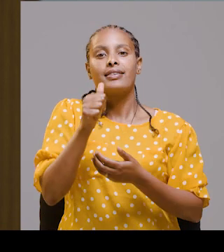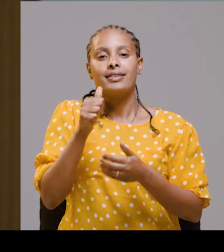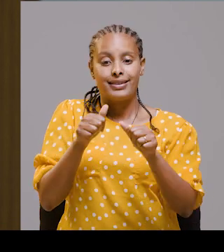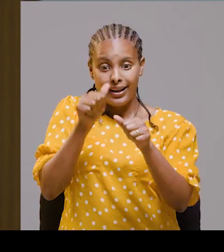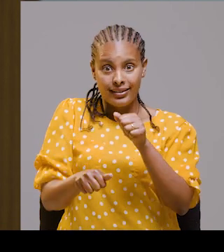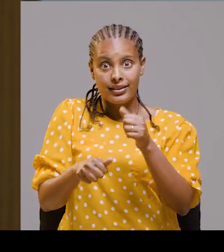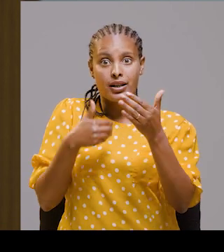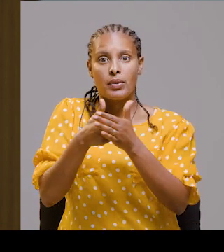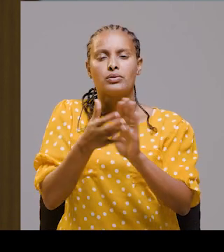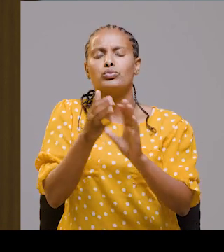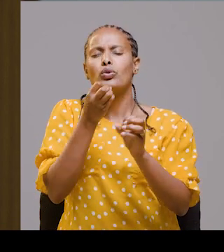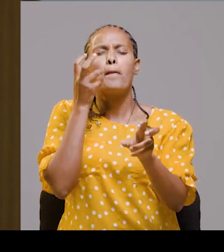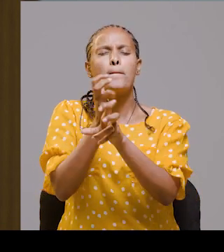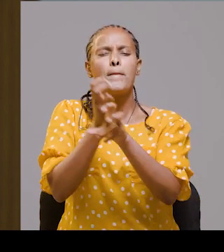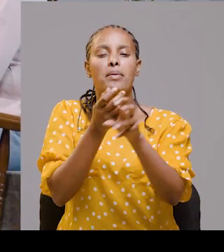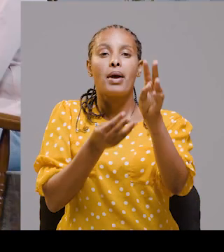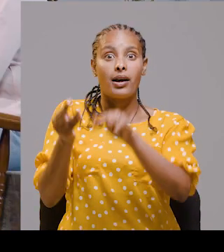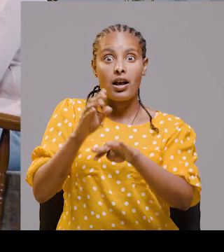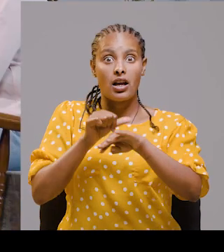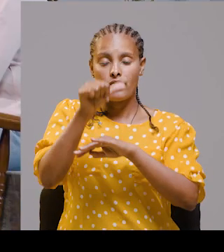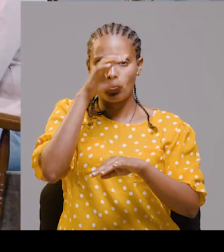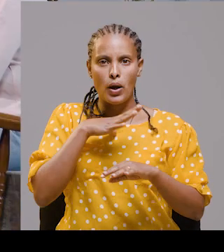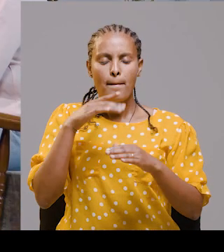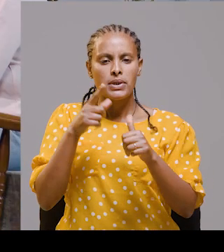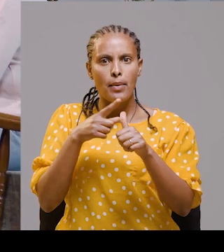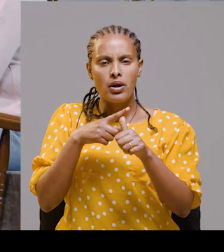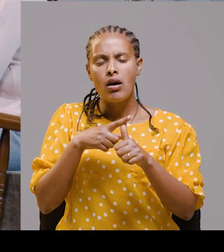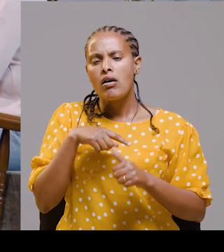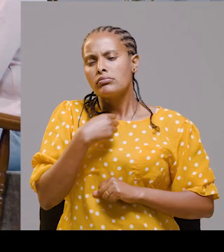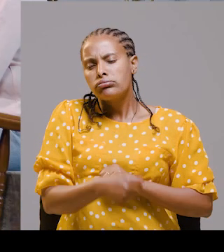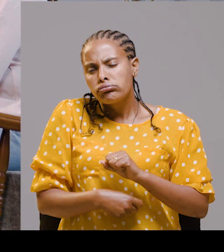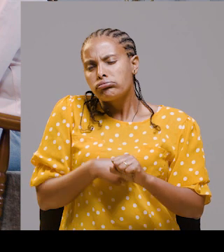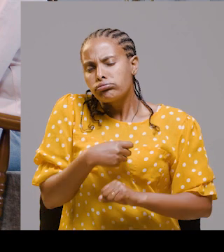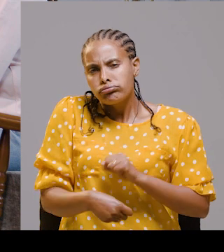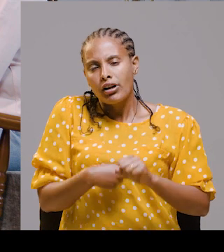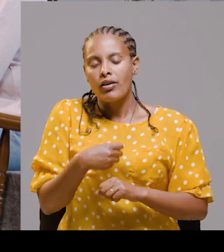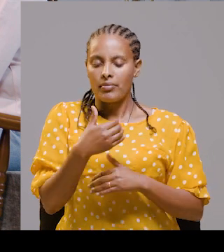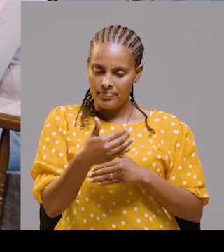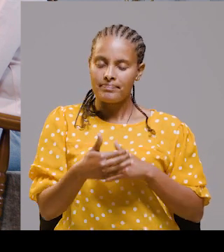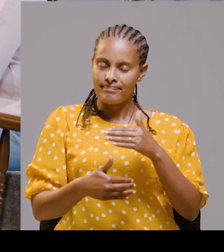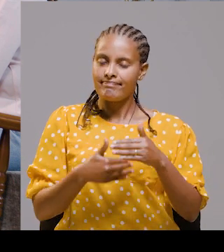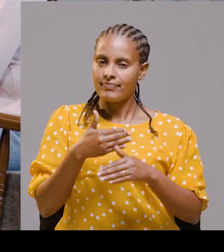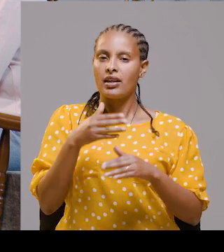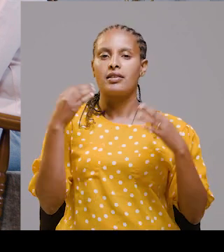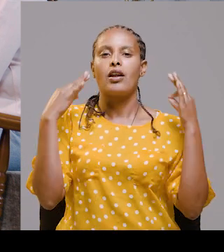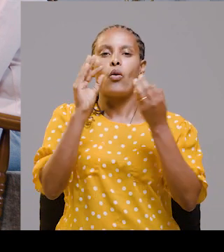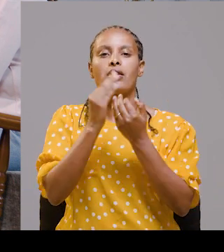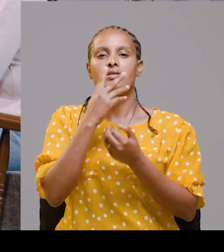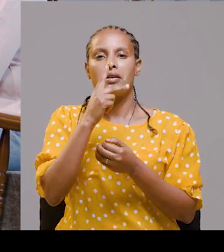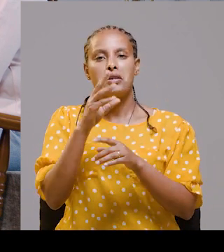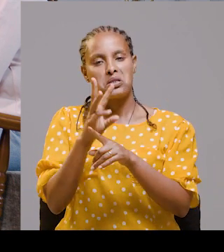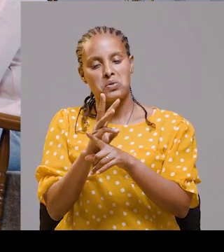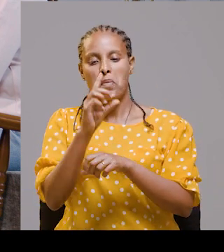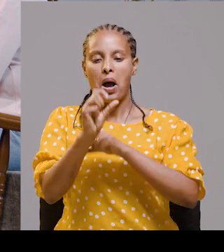የደረሰባቸው ብዙ አይነት አሰቃቂ ነገር ያሳለፉ ሰዎች መጀመሪያ አካባቢ ለመረበሽ ሊኖር ይችላል፣ ግን እነሱን ተከታትለን የጤና ሁኔታቸውን ብናይ